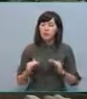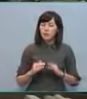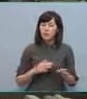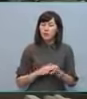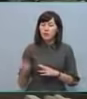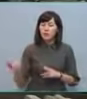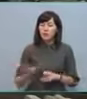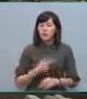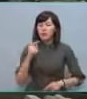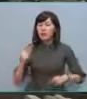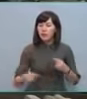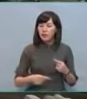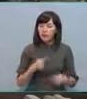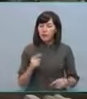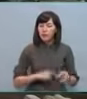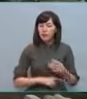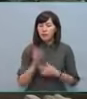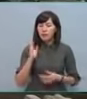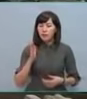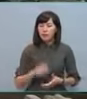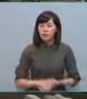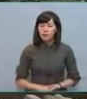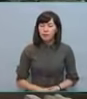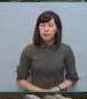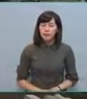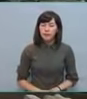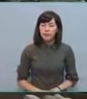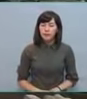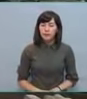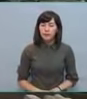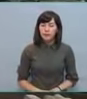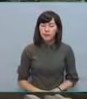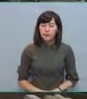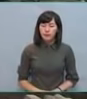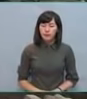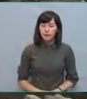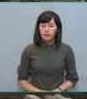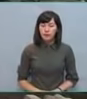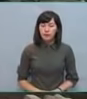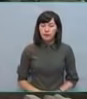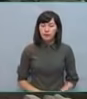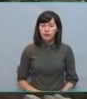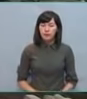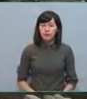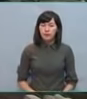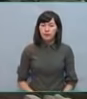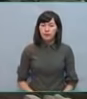сүріліп біткеннен кейін басталатын болады. Түркістан қаласынан Мақсұт Жарылқасын, Нұрлан Рүстемов, Нұржігіт Барпиев, Тұран Ньюс.